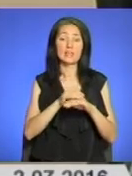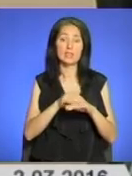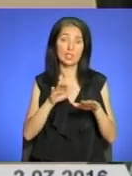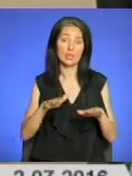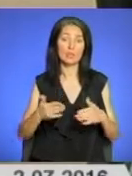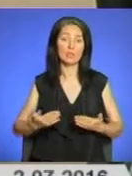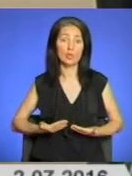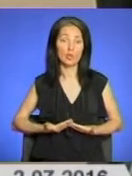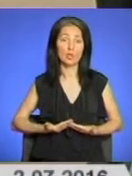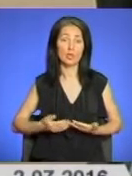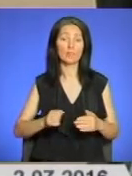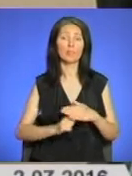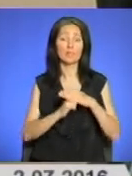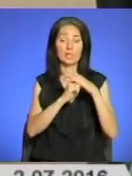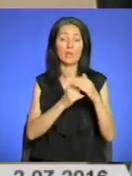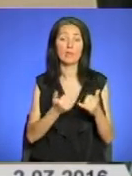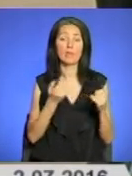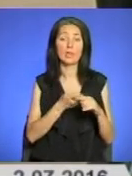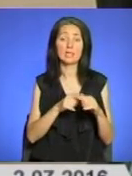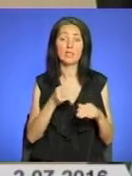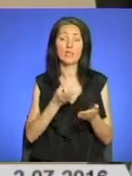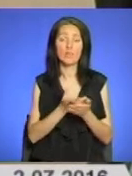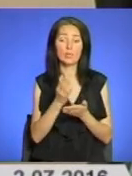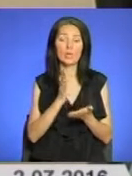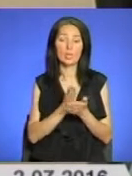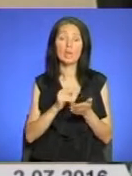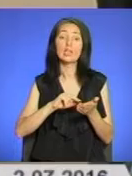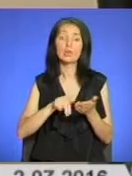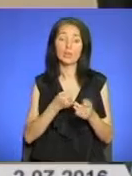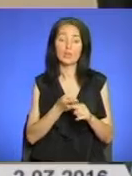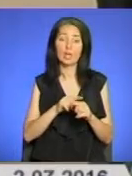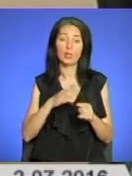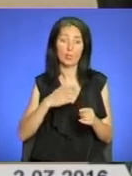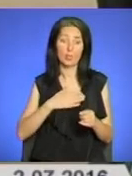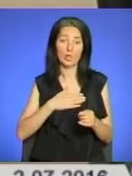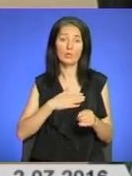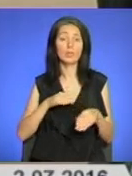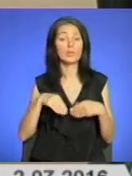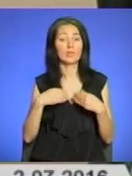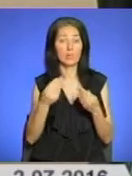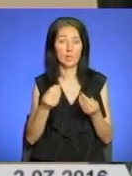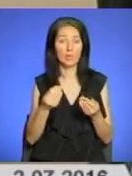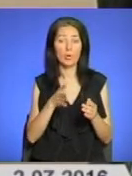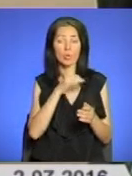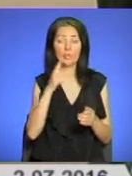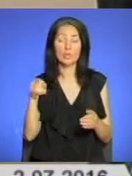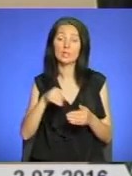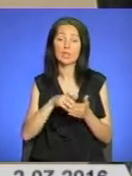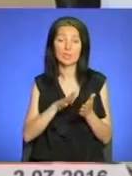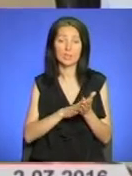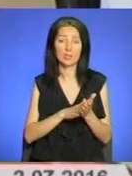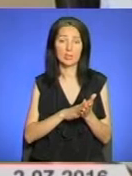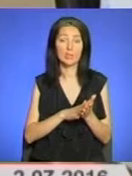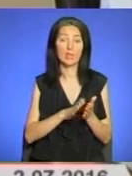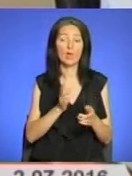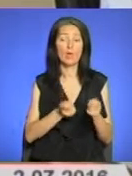проживання. І підставою для цих виплат є саме та довідка, яку ми видаємо під час реєстрації.